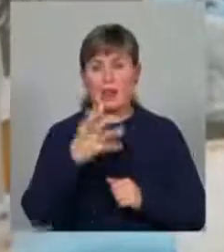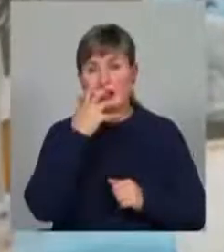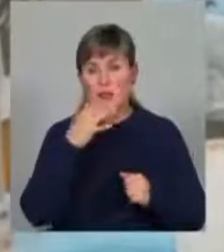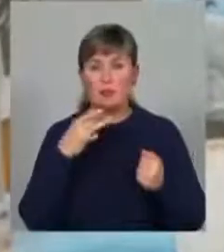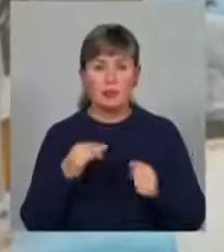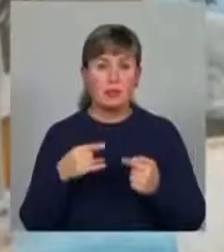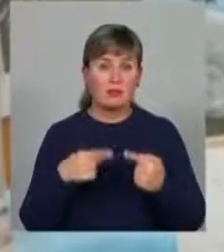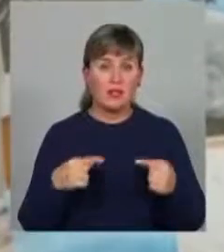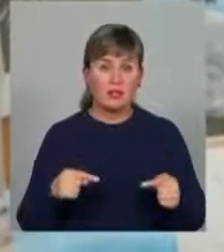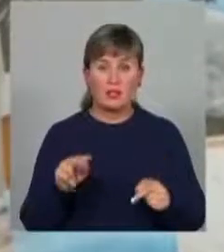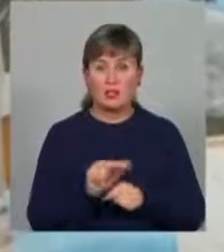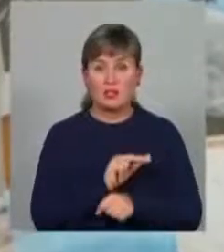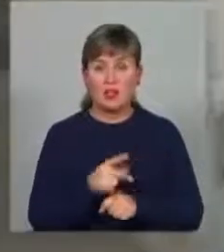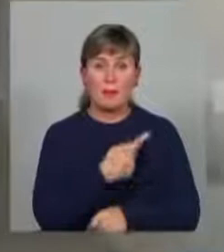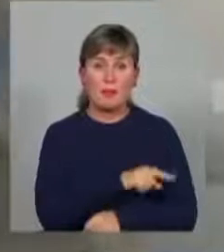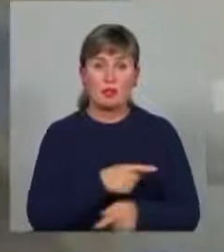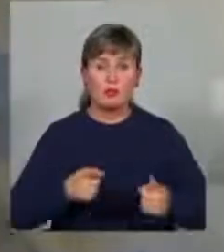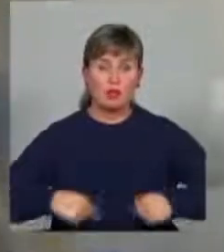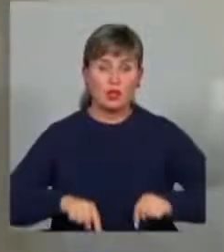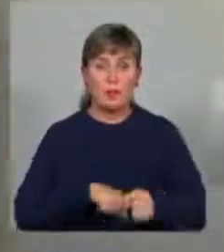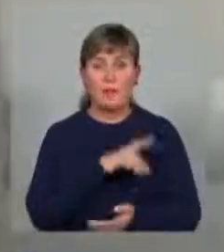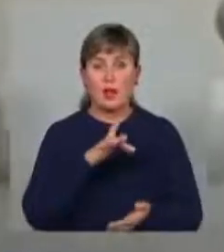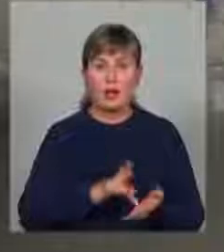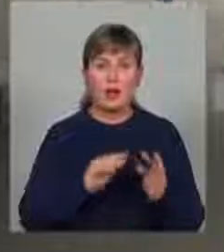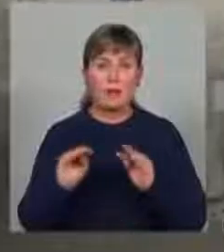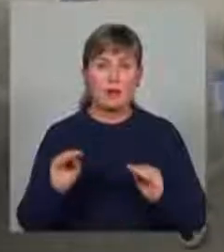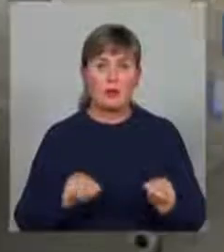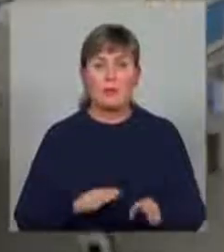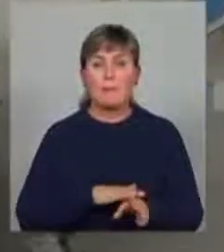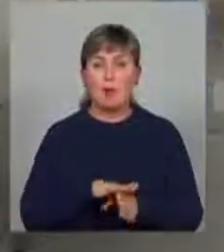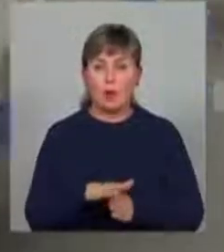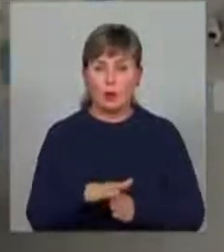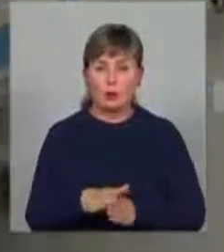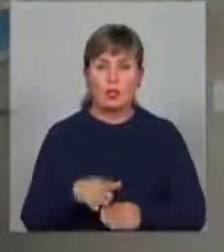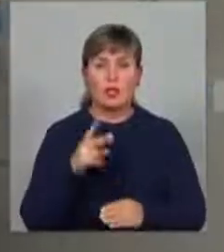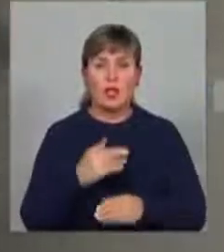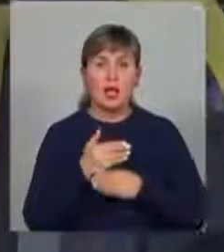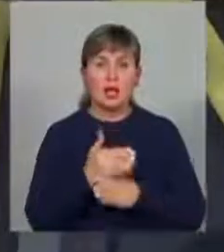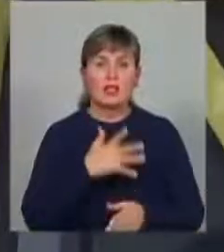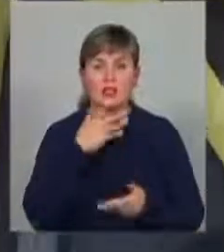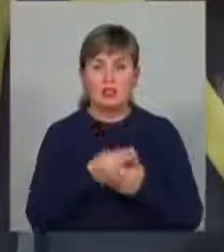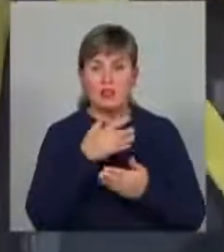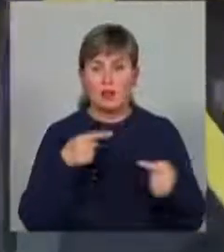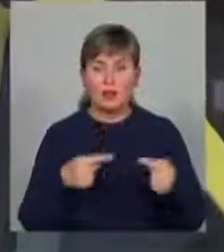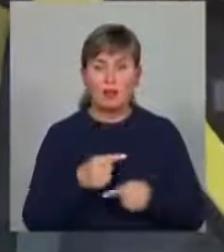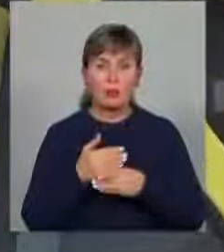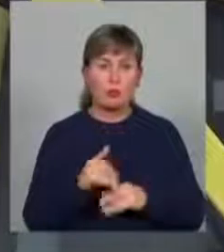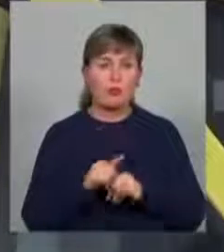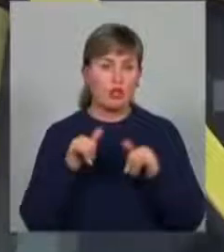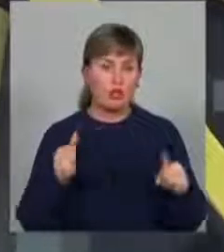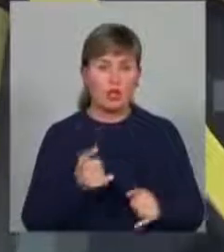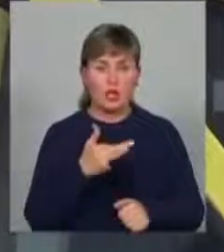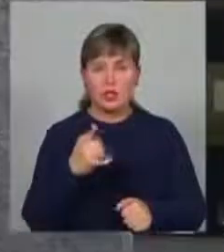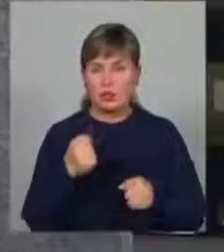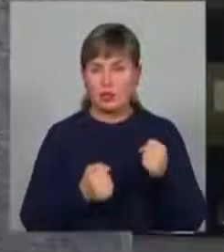и интенсивной терапии в медучреждениях мегаполиса оборудованы в полном объеме. Для оказания своевременной помощи увеличено количество